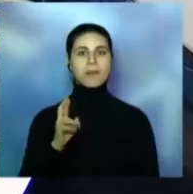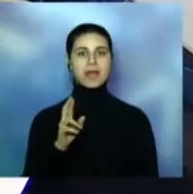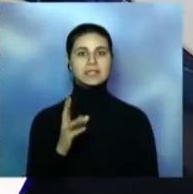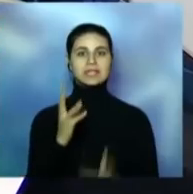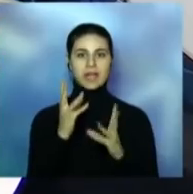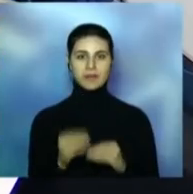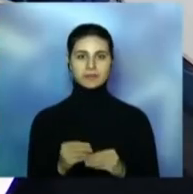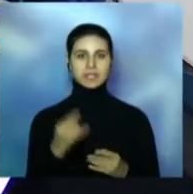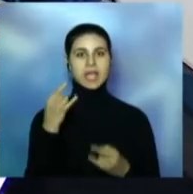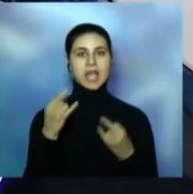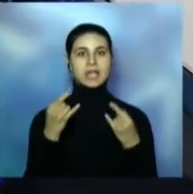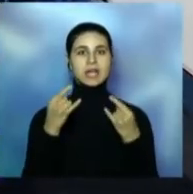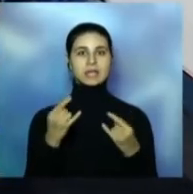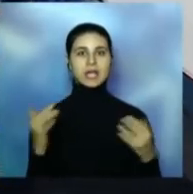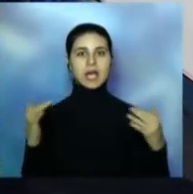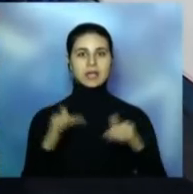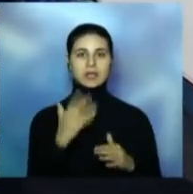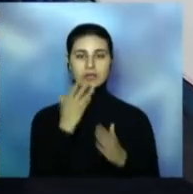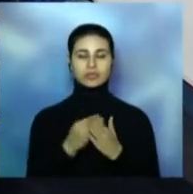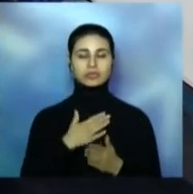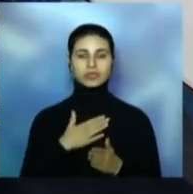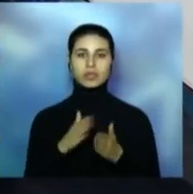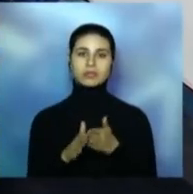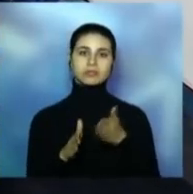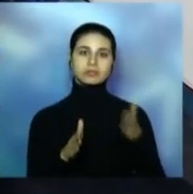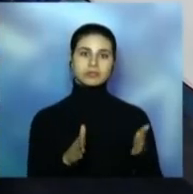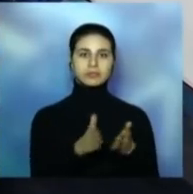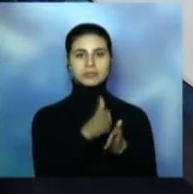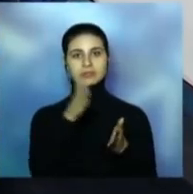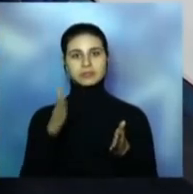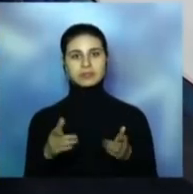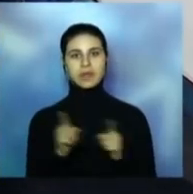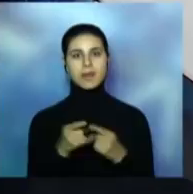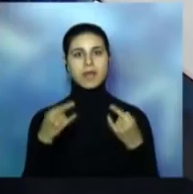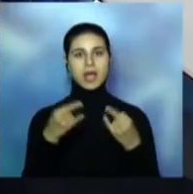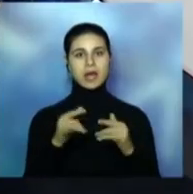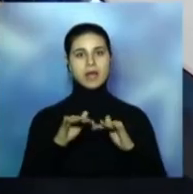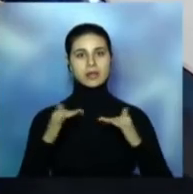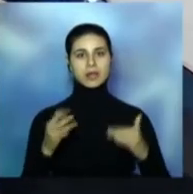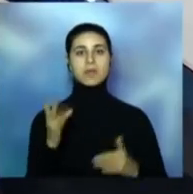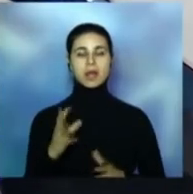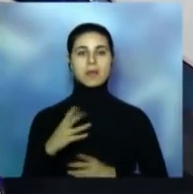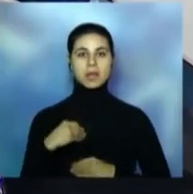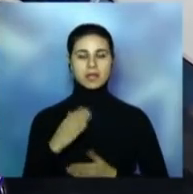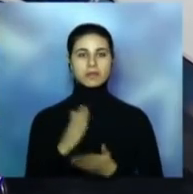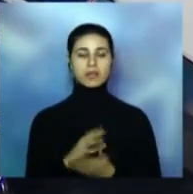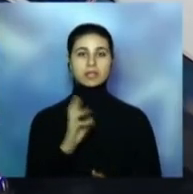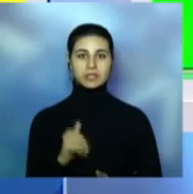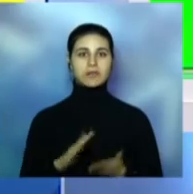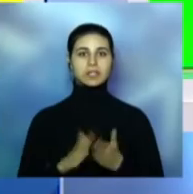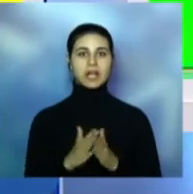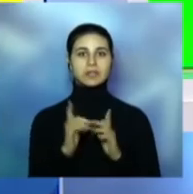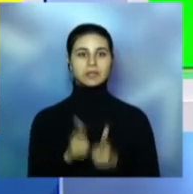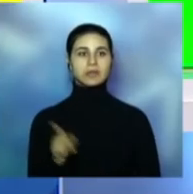ყოველ პარასკევს ვიკრიბებით ეკრანთან. ჩვენ ეკრანის აქეთ მხარეს, მაყურებელი ეკრანის მეორე მხარეს, მაგრამ ყველანი ერთად ვართ და